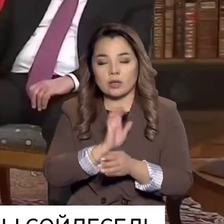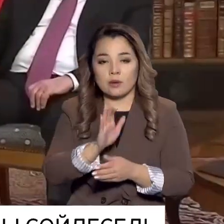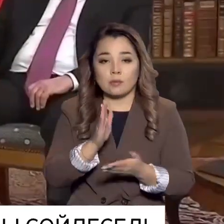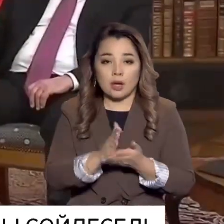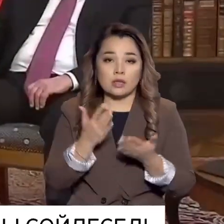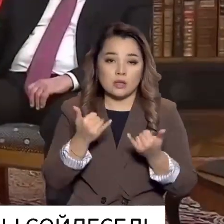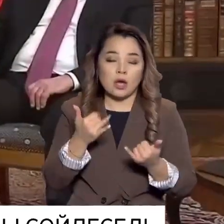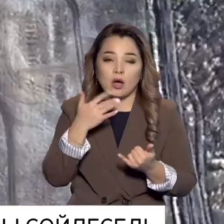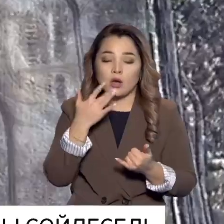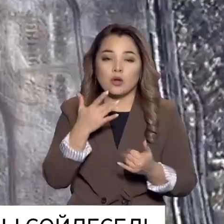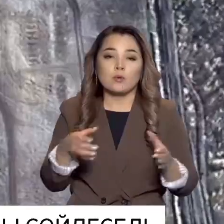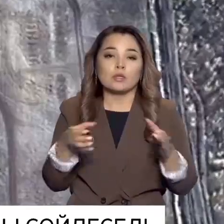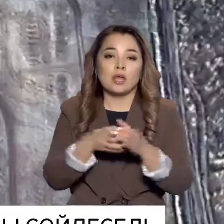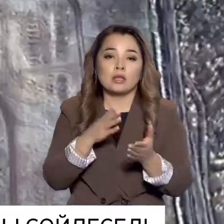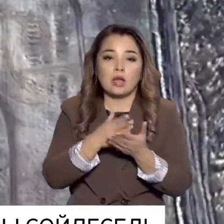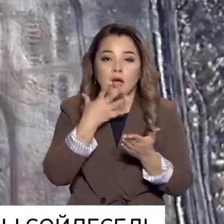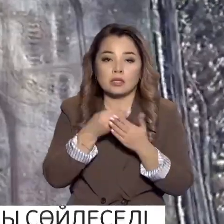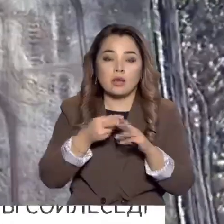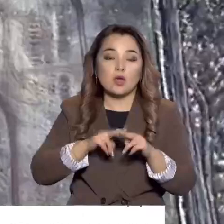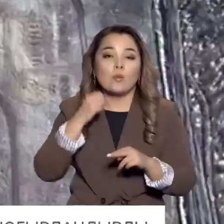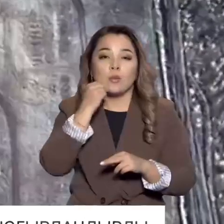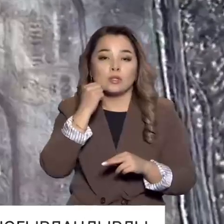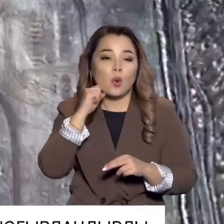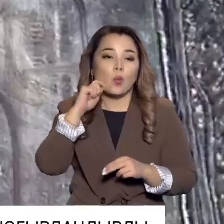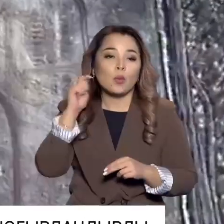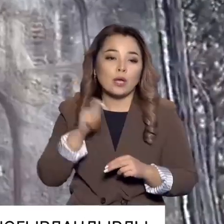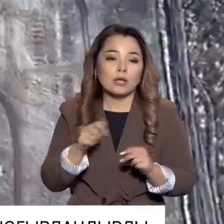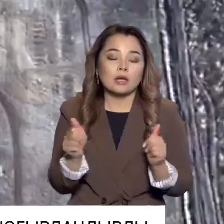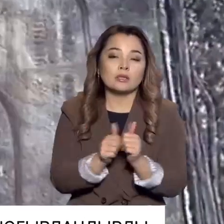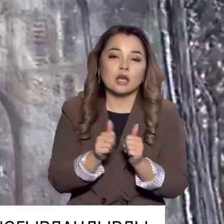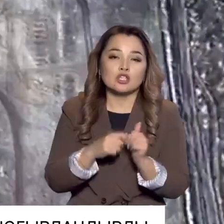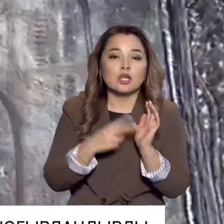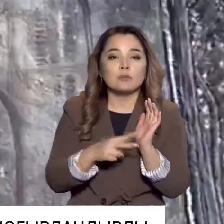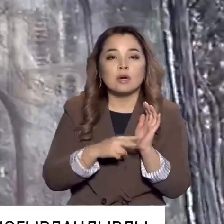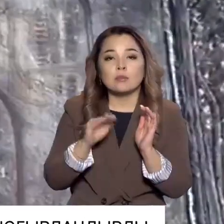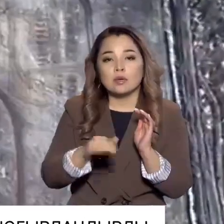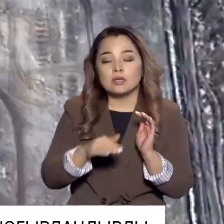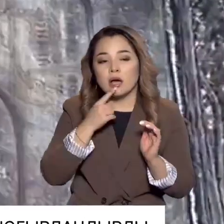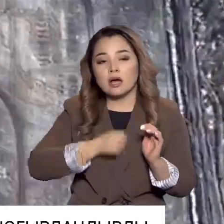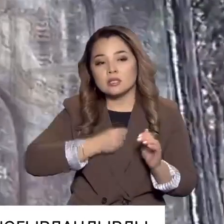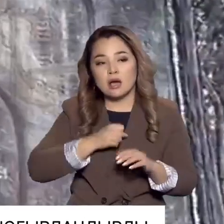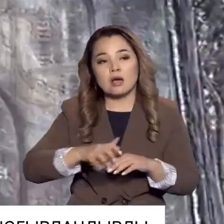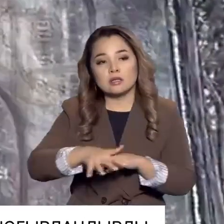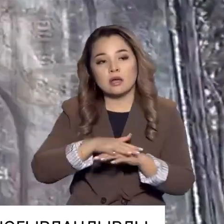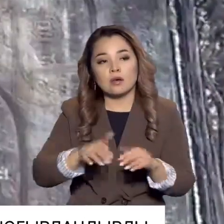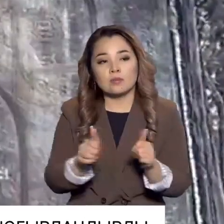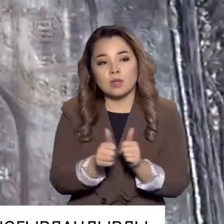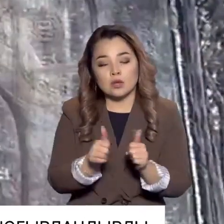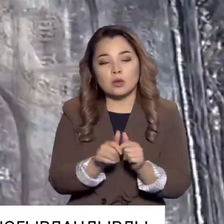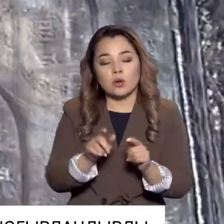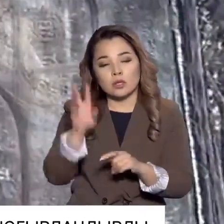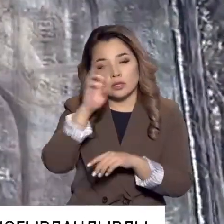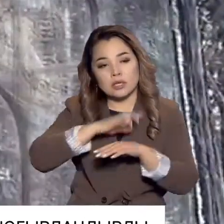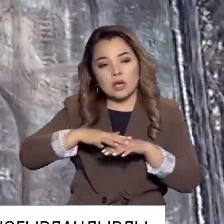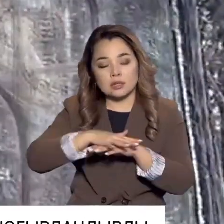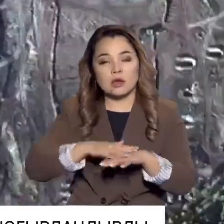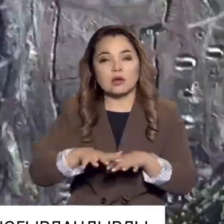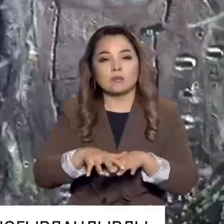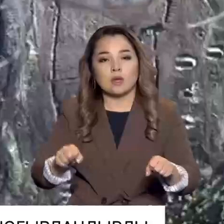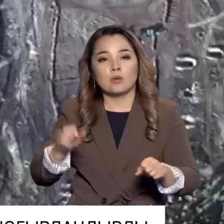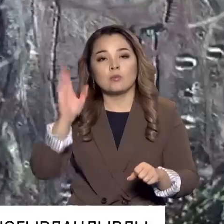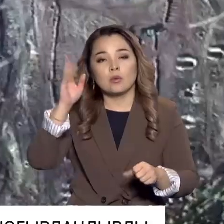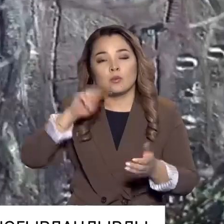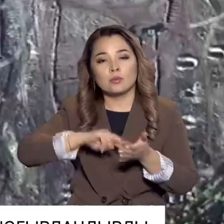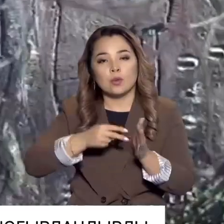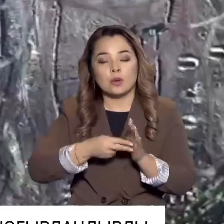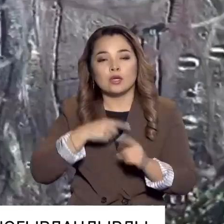Құрама Штаттар барлаушыларының дерегінше Мәскеу Украина маңына 70 мыңдай әскер шоғырландырып, көрші елге алдағы жылдың қаңтар айында басып кіруді жоспарлап